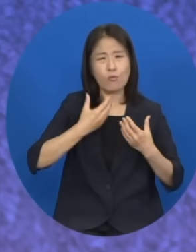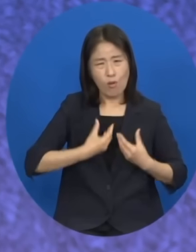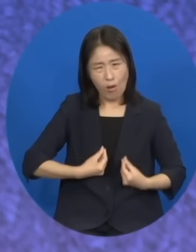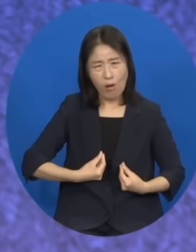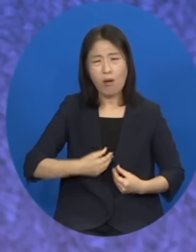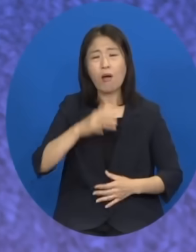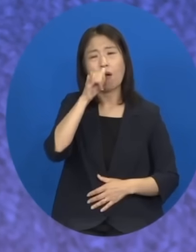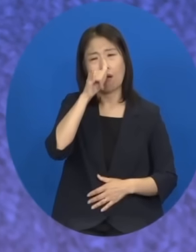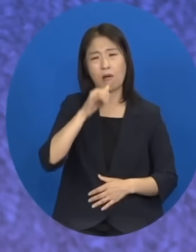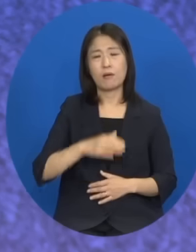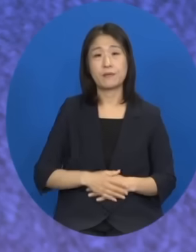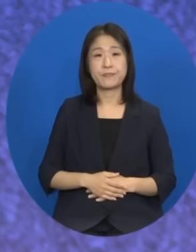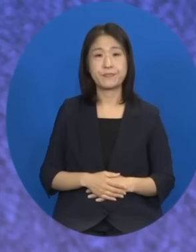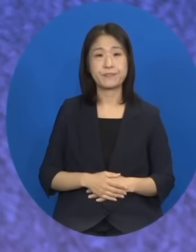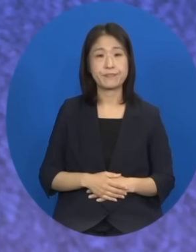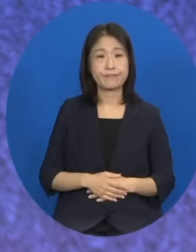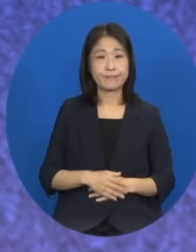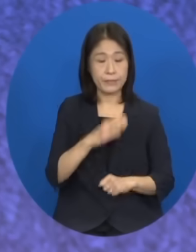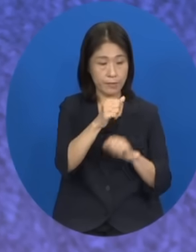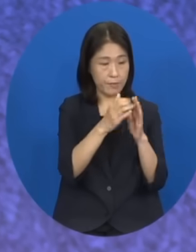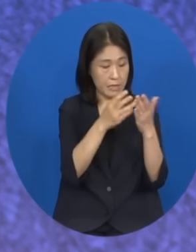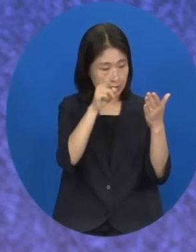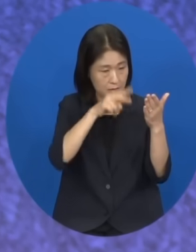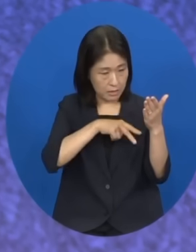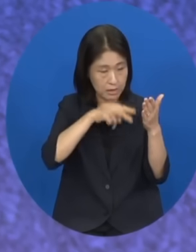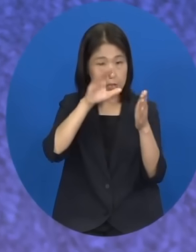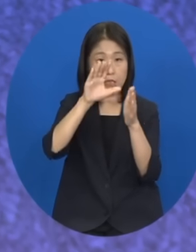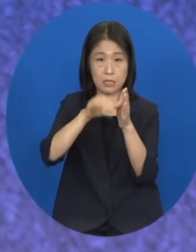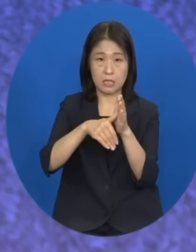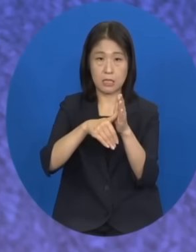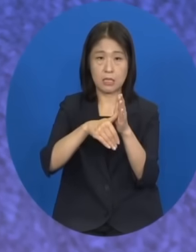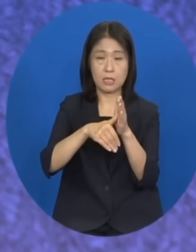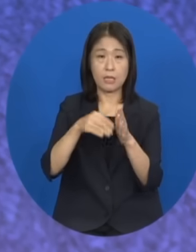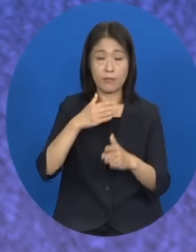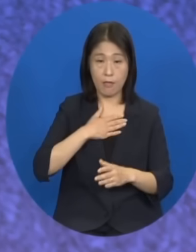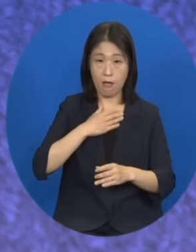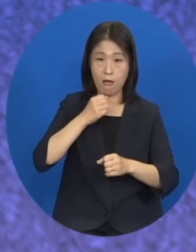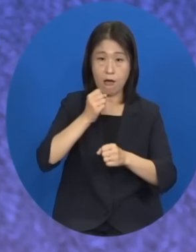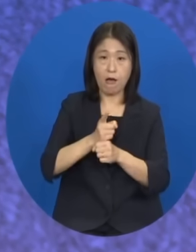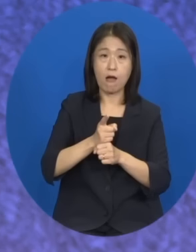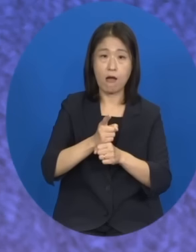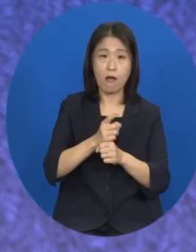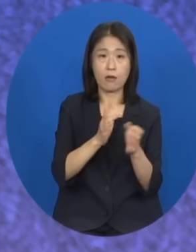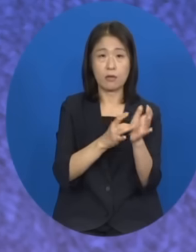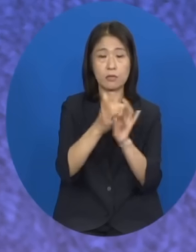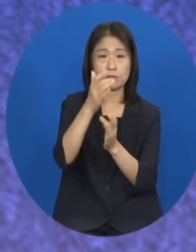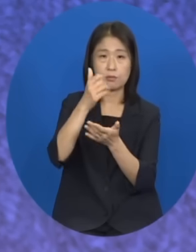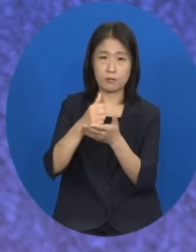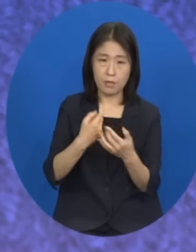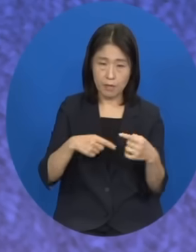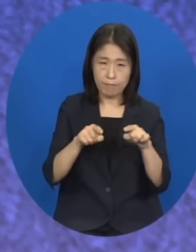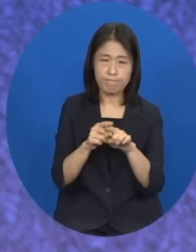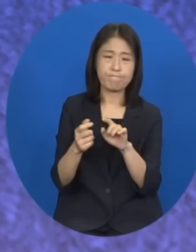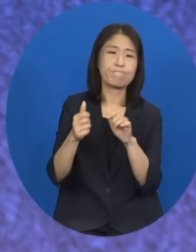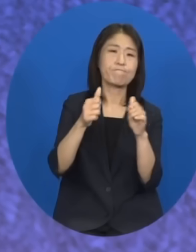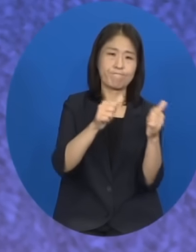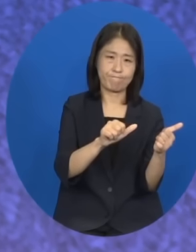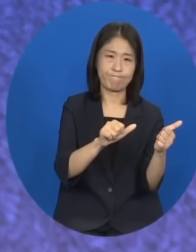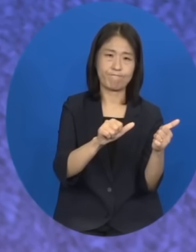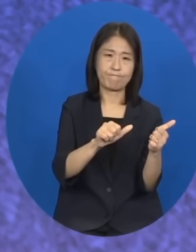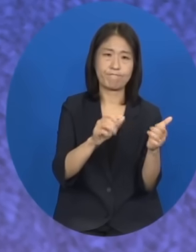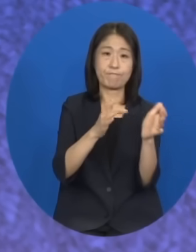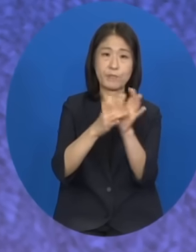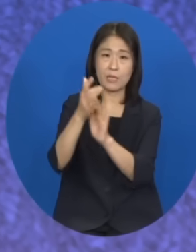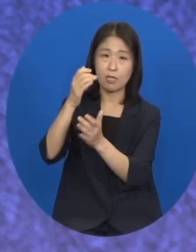근데 말씀을 보는 중에 제가 이미 예수님과 함께 죽었고